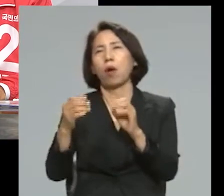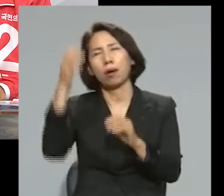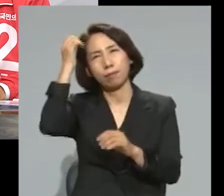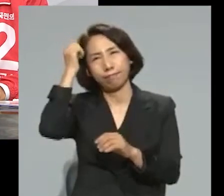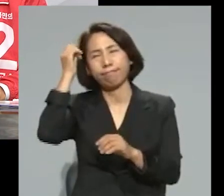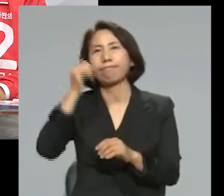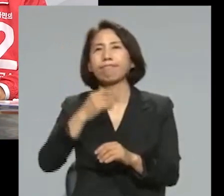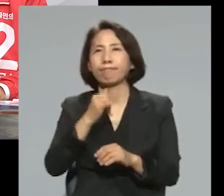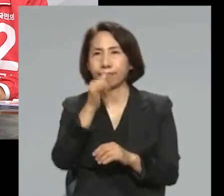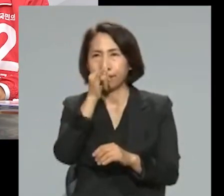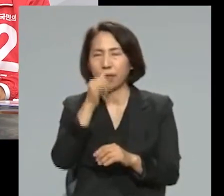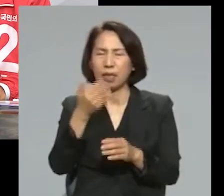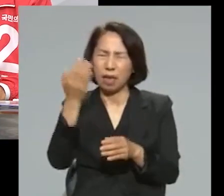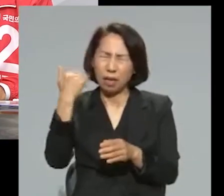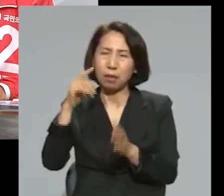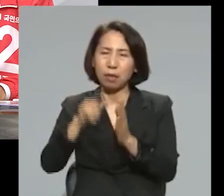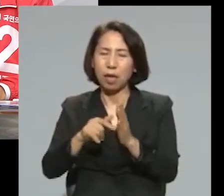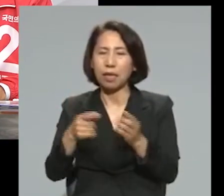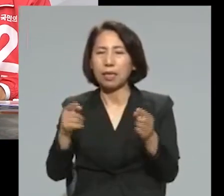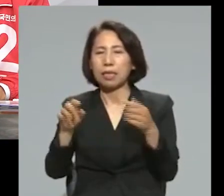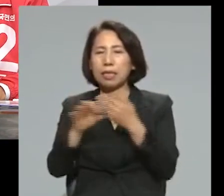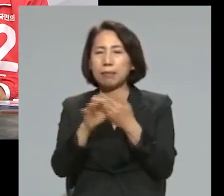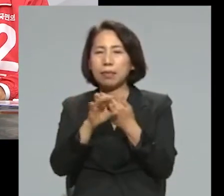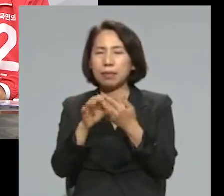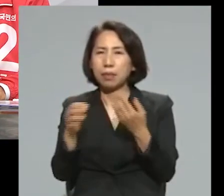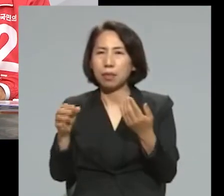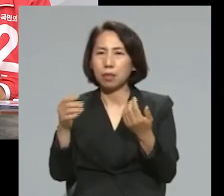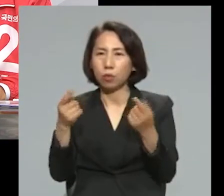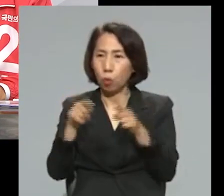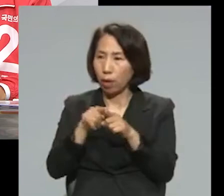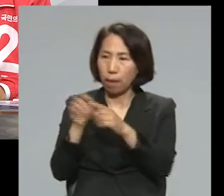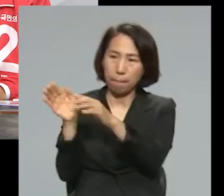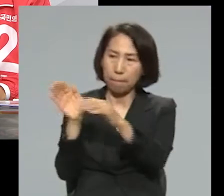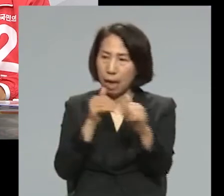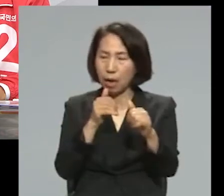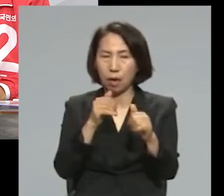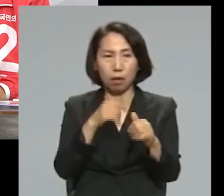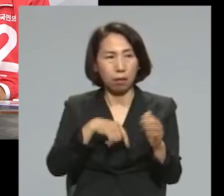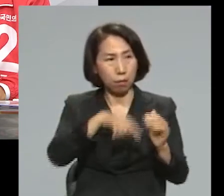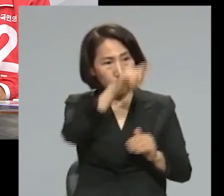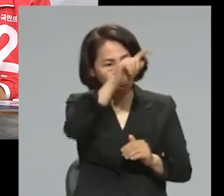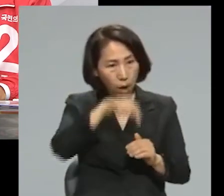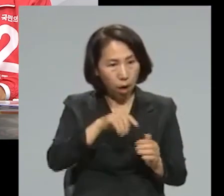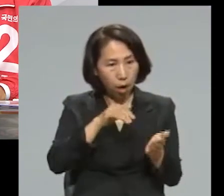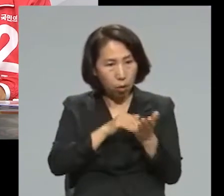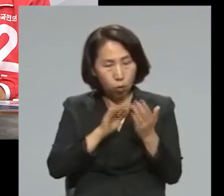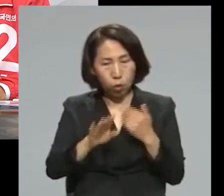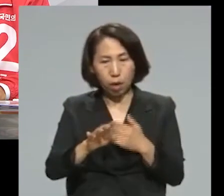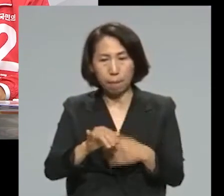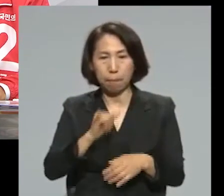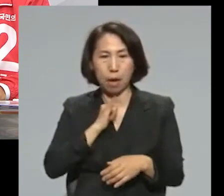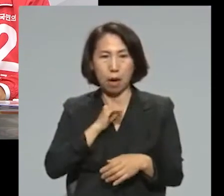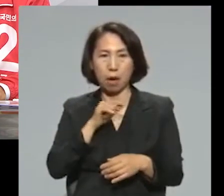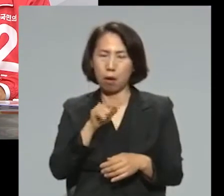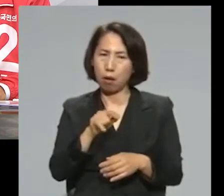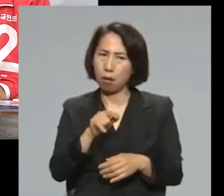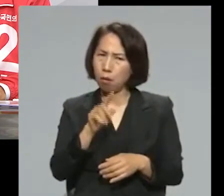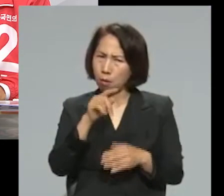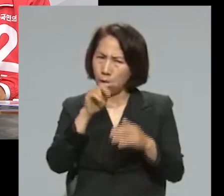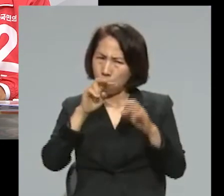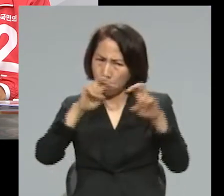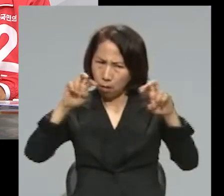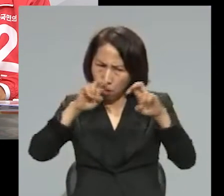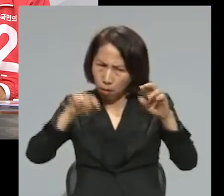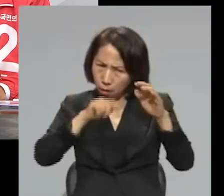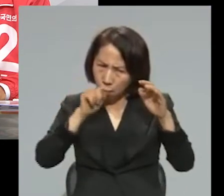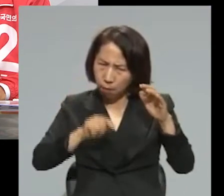납니다. 그때 이미 동행 형식으로 조사를 받고 나와 목숨을 끊었다는 그 사실 하나만으로도 얼마나 큰 사건이었는지